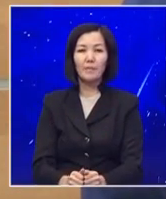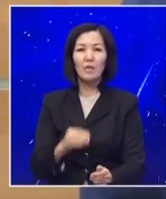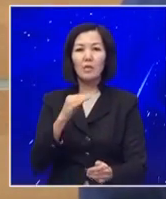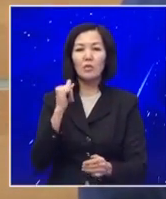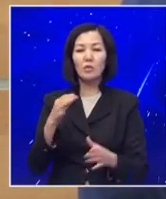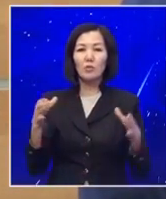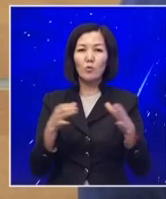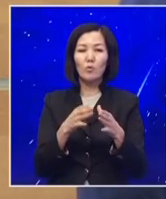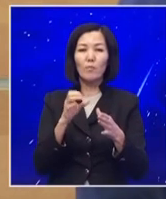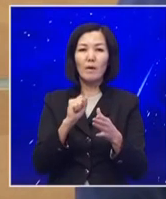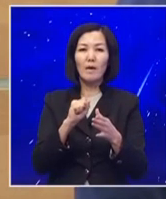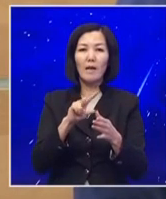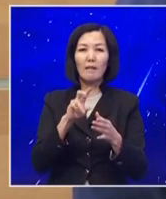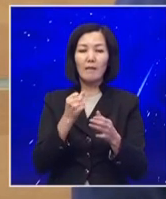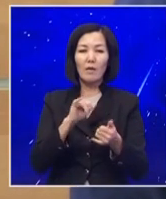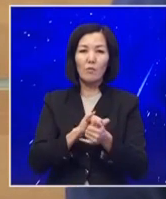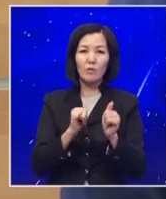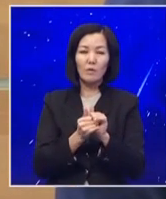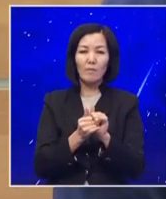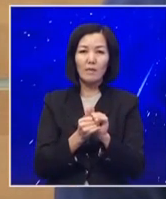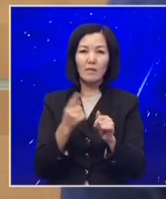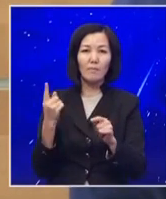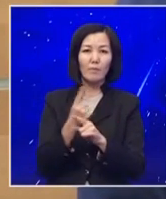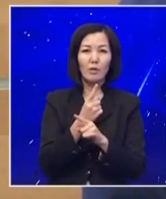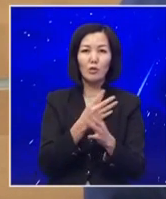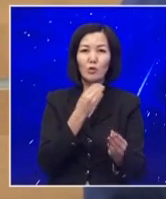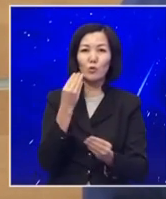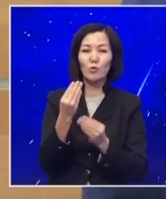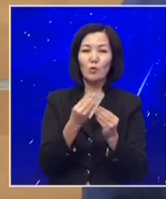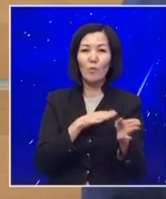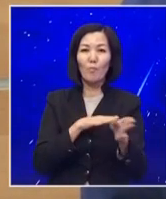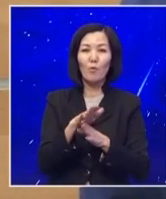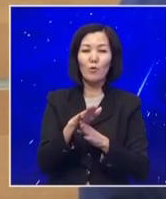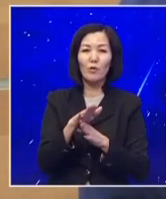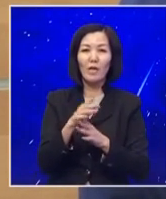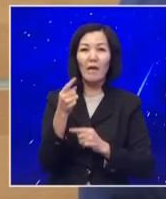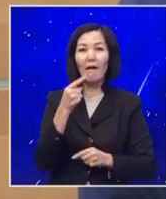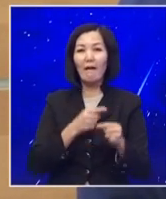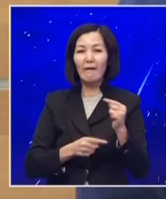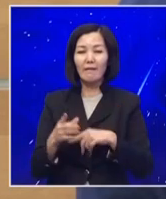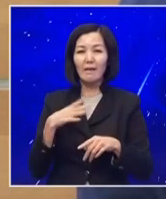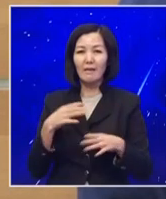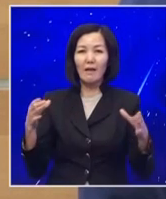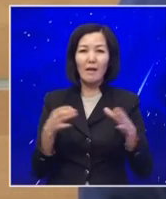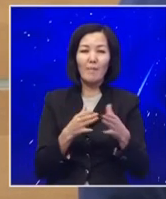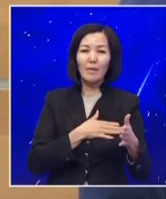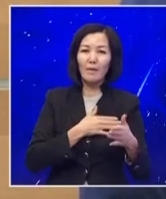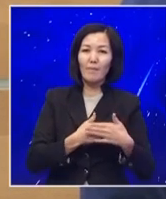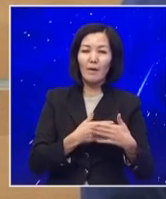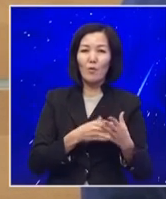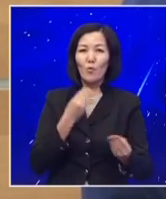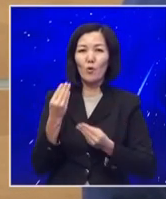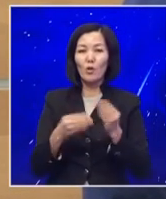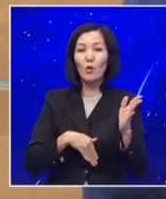Жетісу клубы Алтайға бірінші турдағы кеткен есесін осы жолы толығымен қайтарды. Қыздар нағыз командалық бірлікті, жігер мінезді